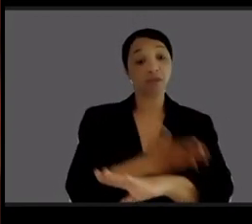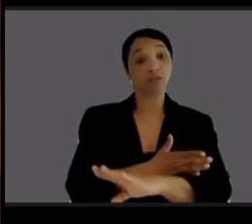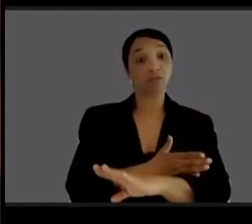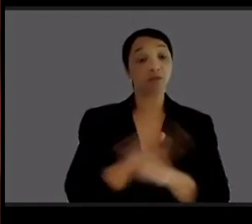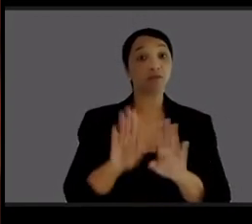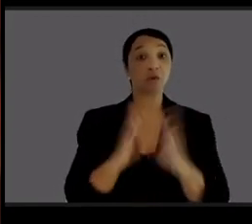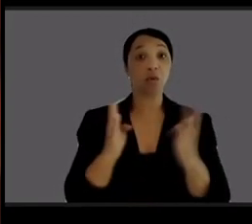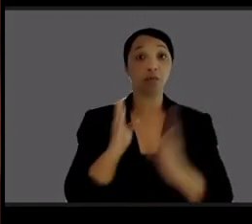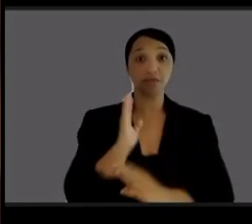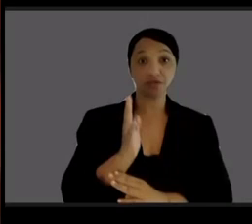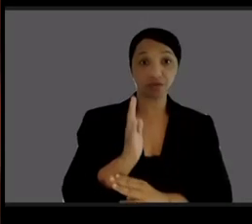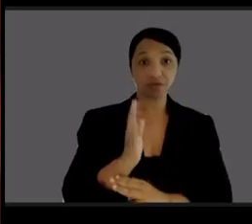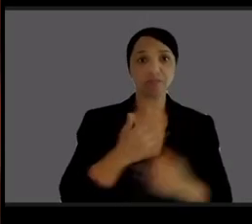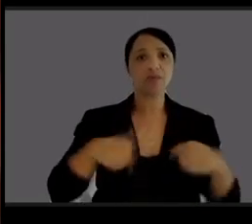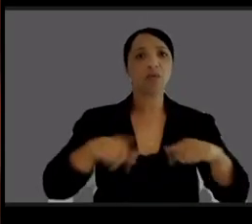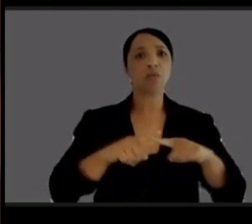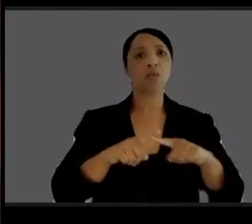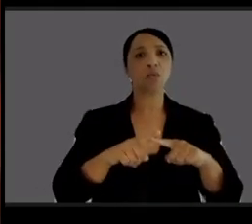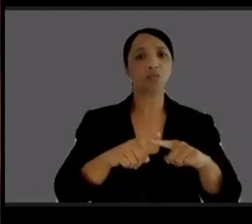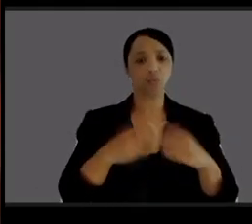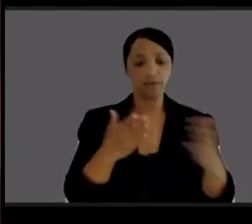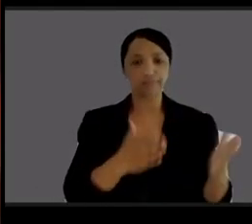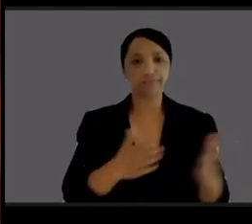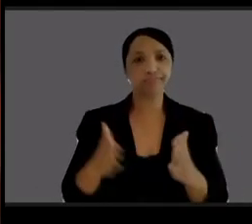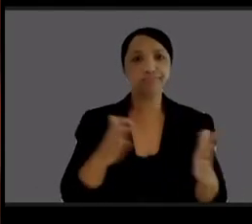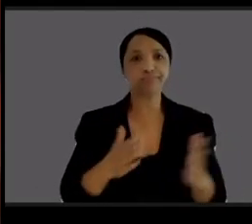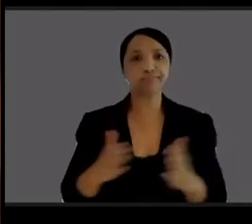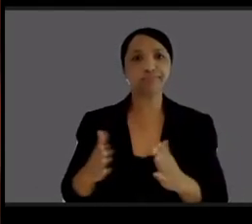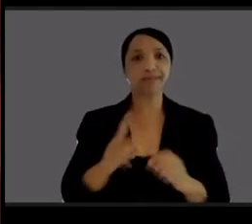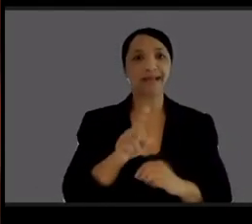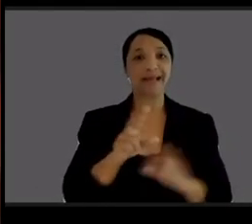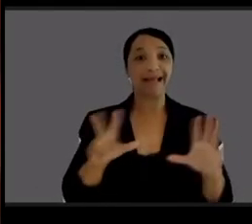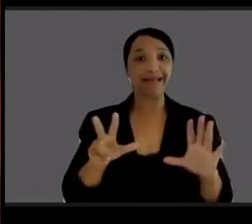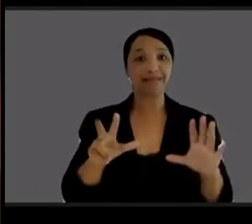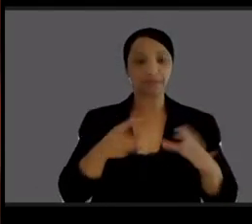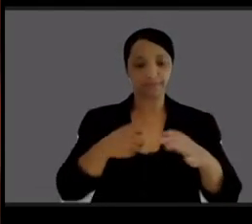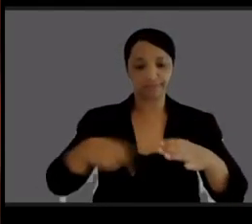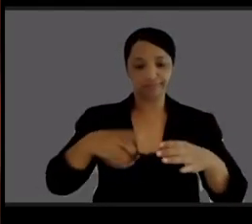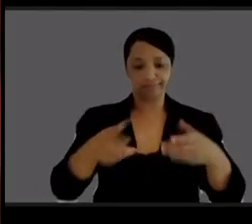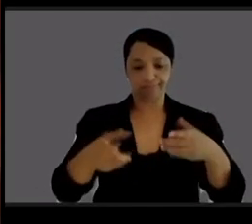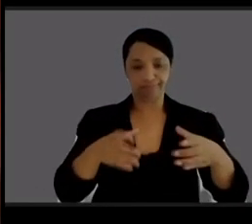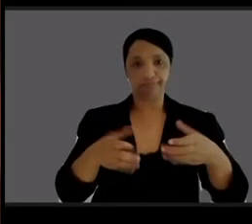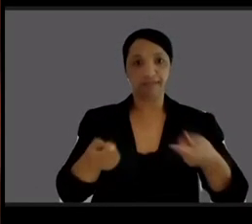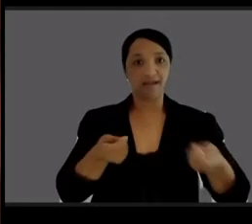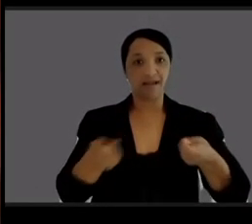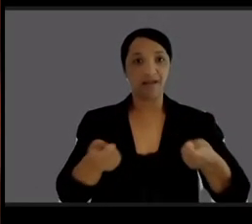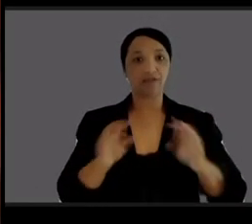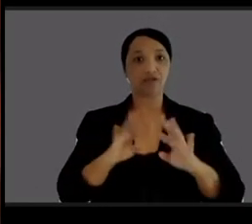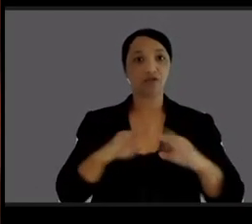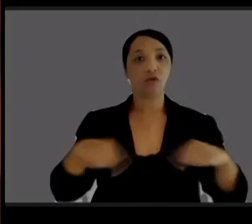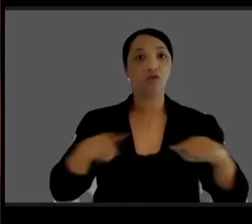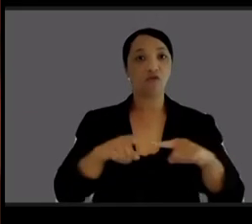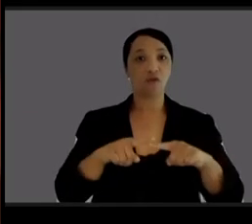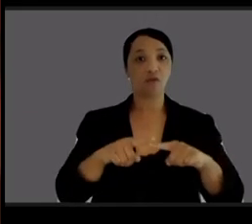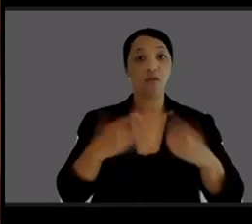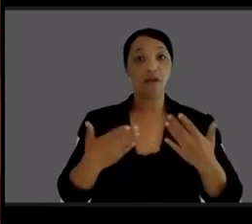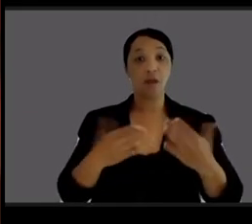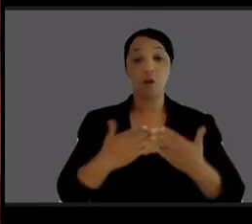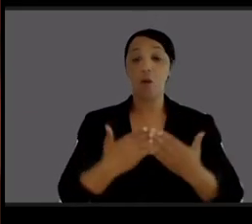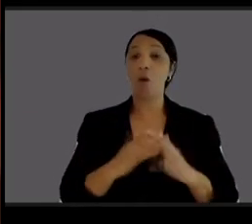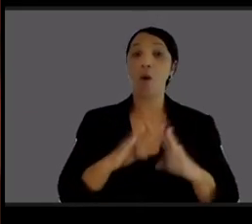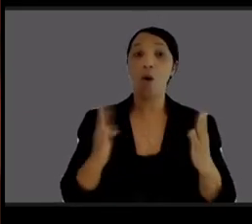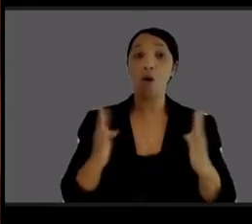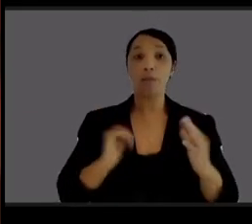la cérémonie d'ouverture de la 18e réunion annuelle du Forum sur la gouvernance de l'Internet, nous vous présentons